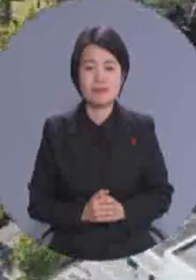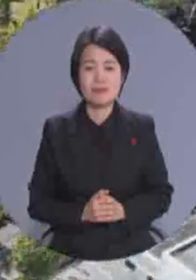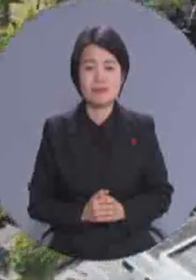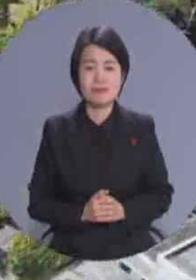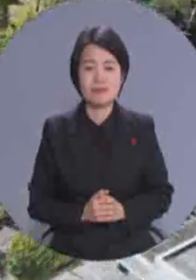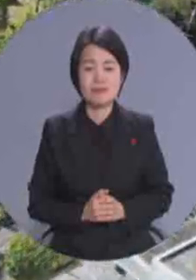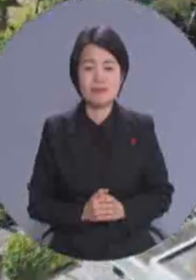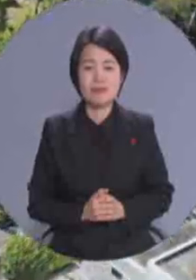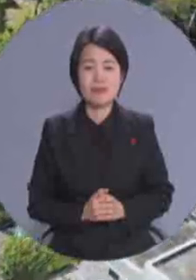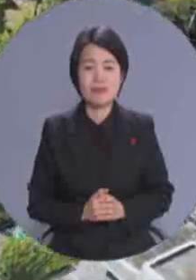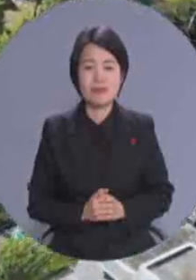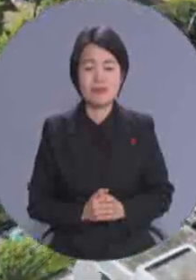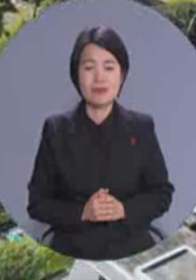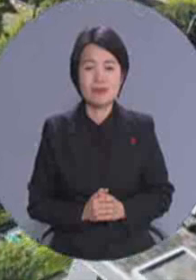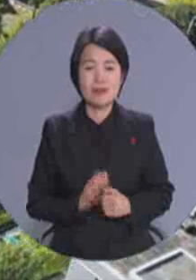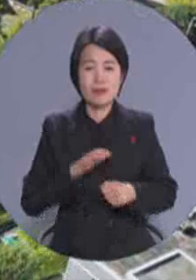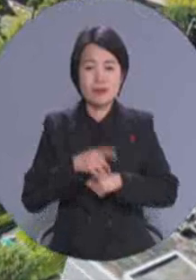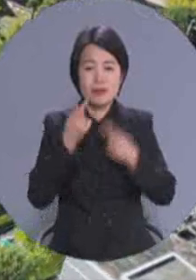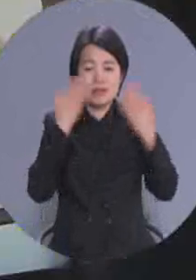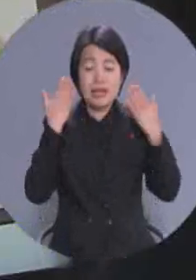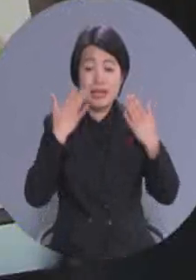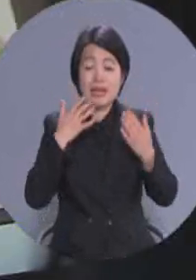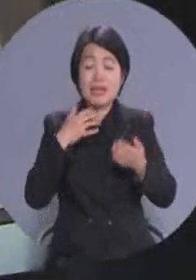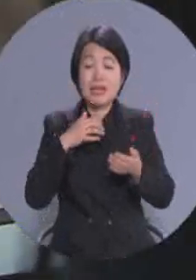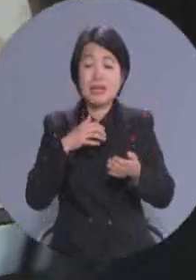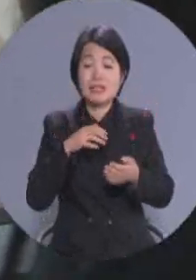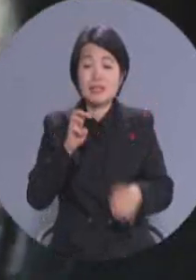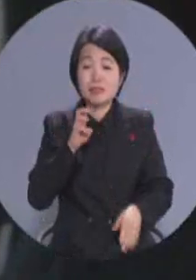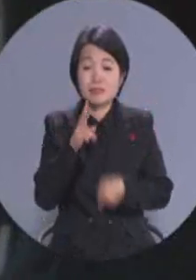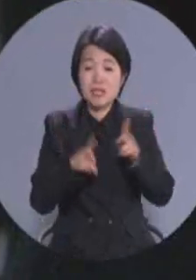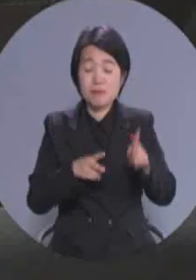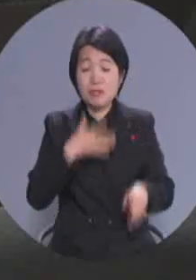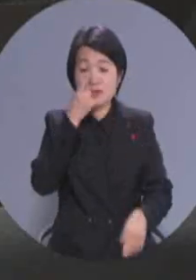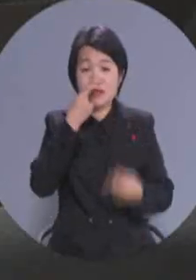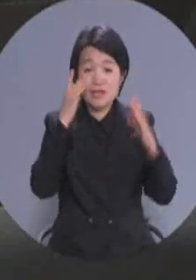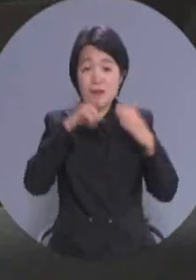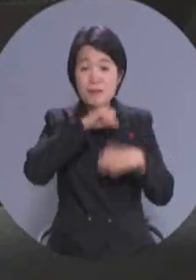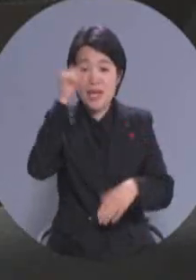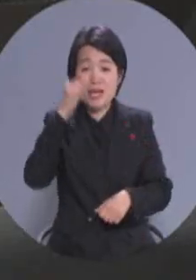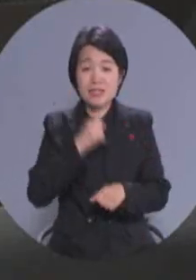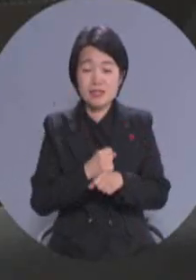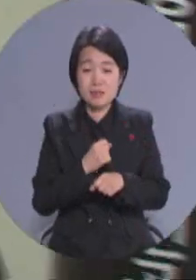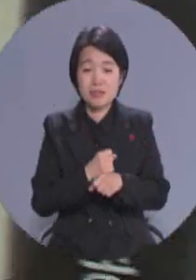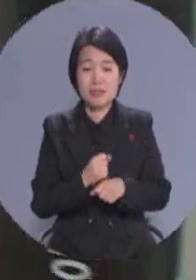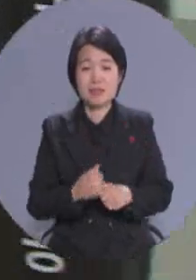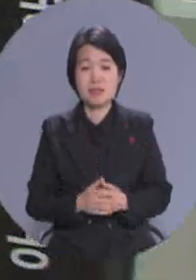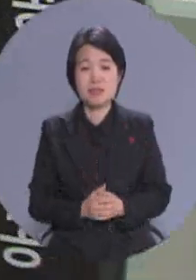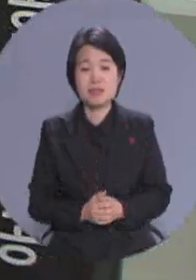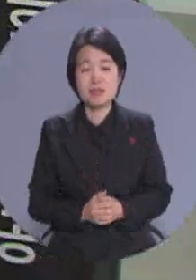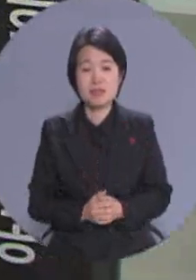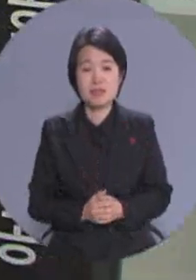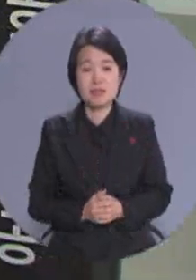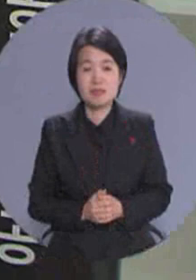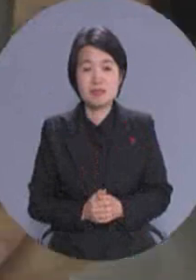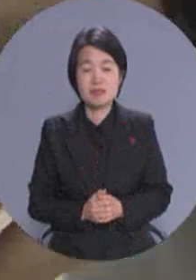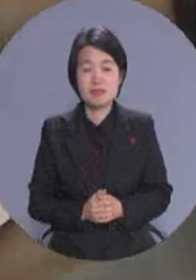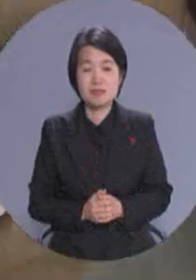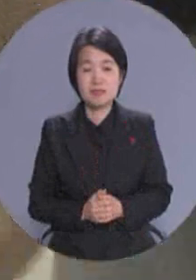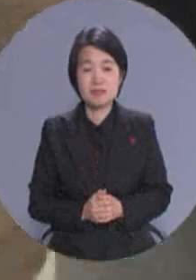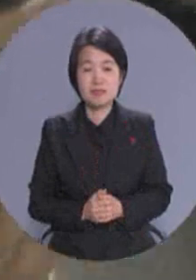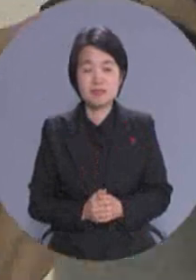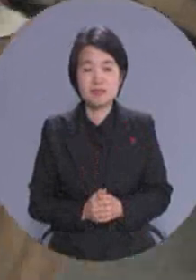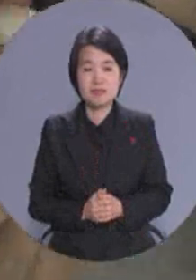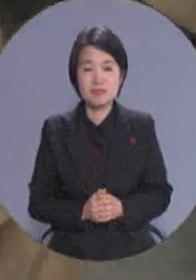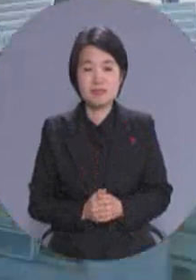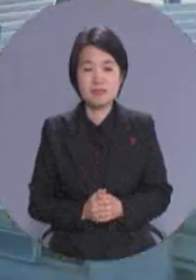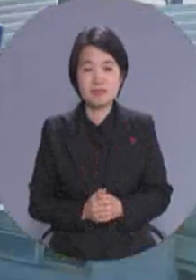글로컬 대학 30사업에 순천대학교가 어떤 세계적인 특화된 인재 육성, 강소기업 육성